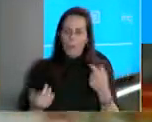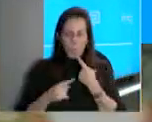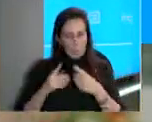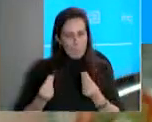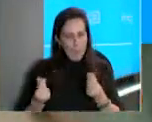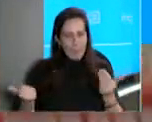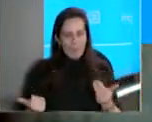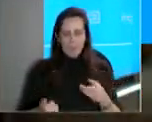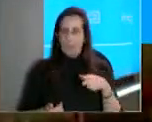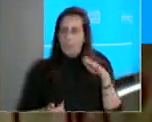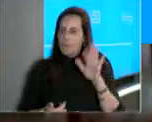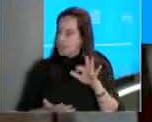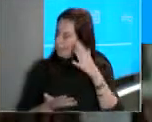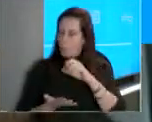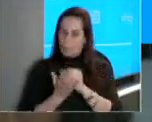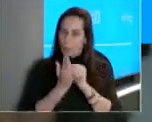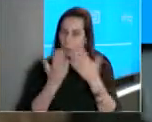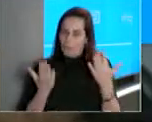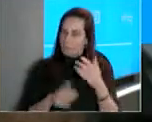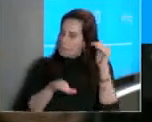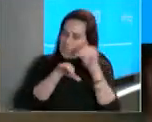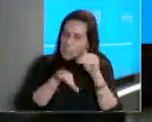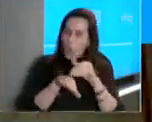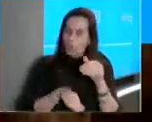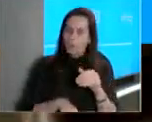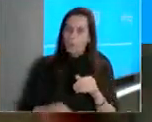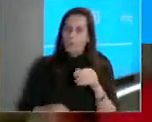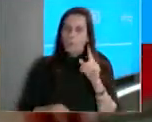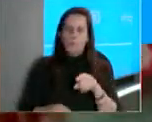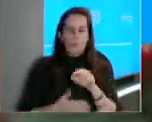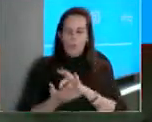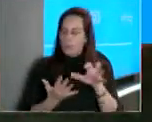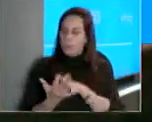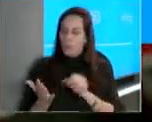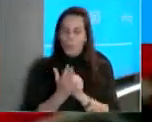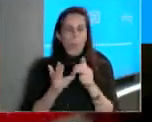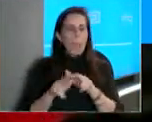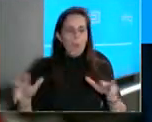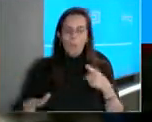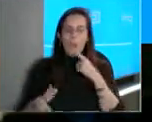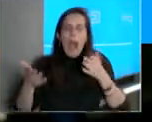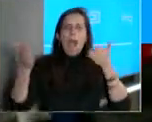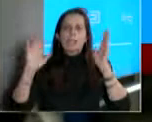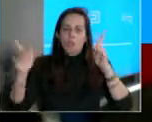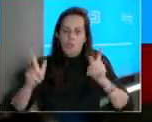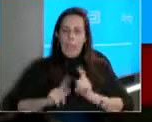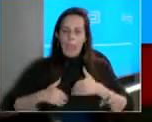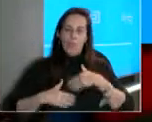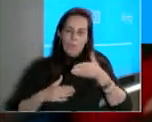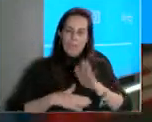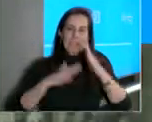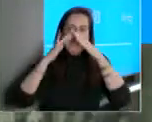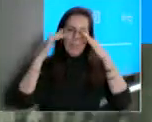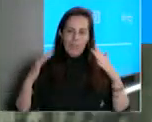רמזים, וגם כותבים אחרים הזהירו, יואל מרקוס כתב מאמר בארץ שמזהיר מפני האסון שיבוא על מדינת ישראל